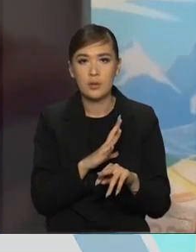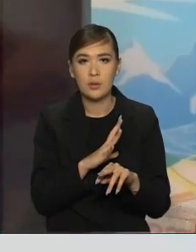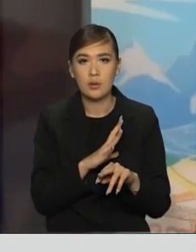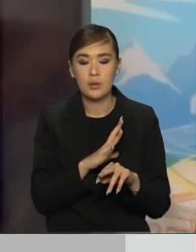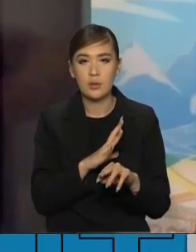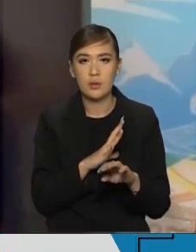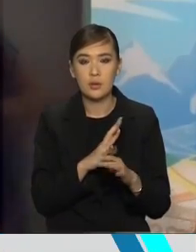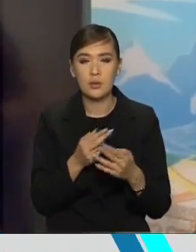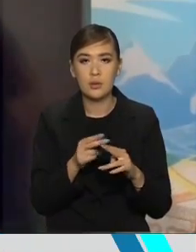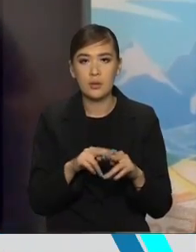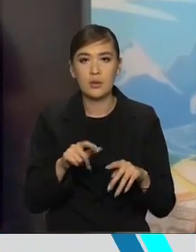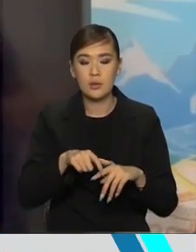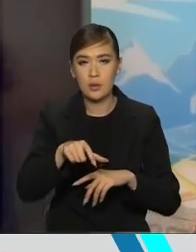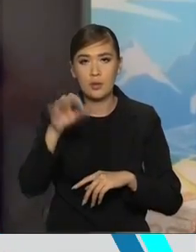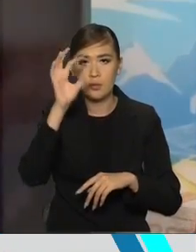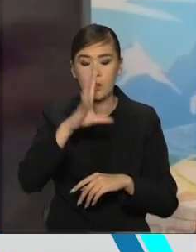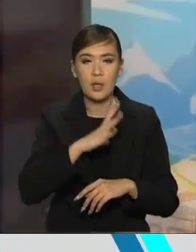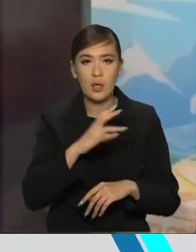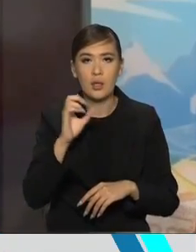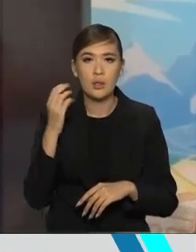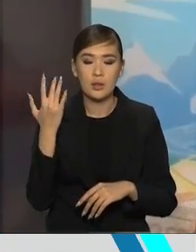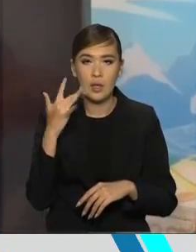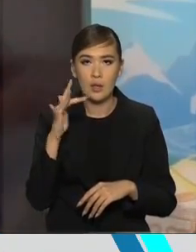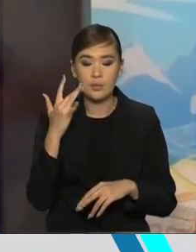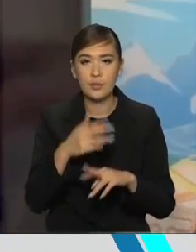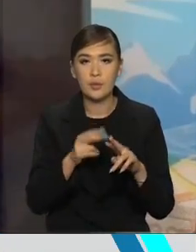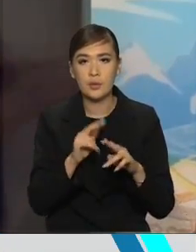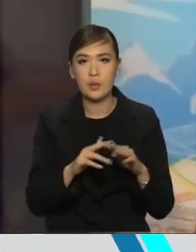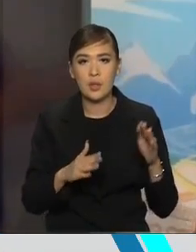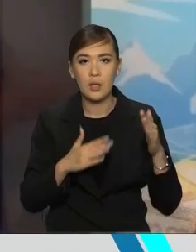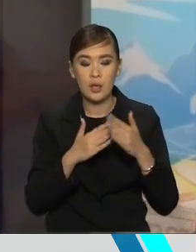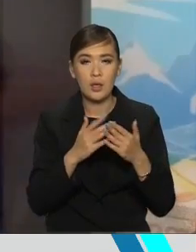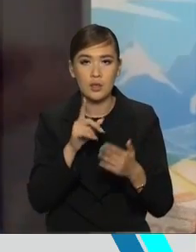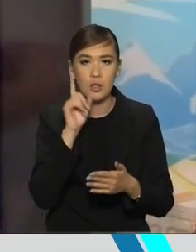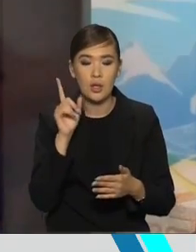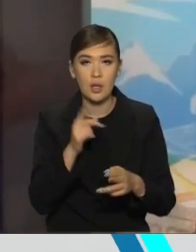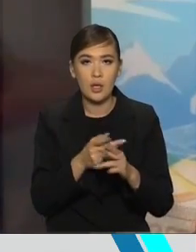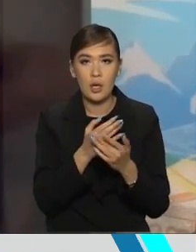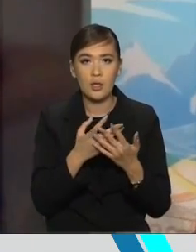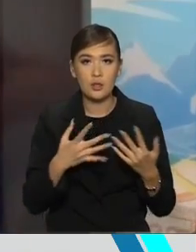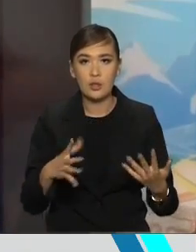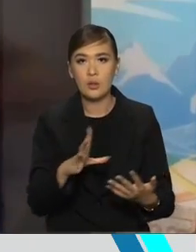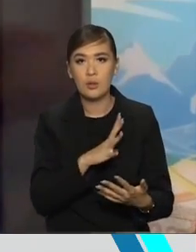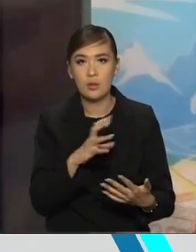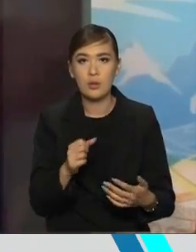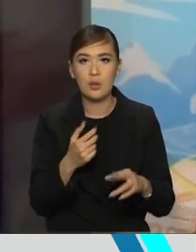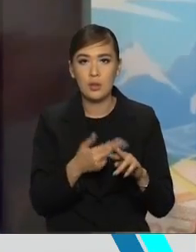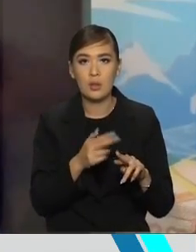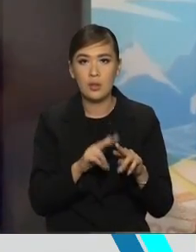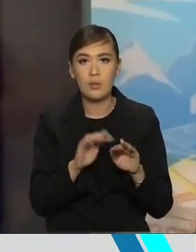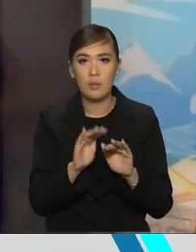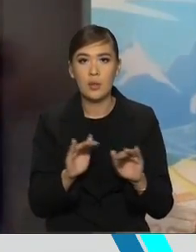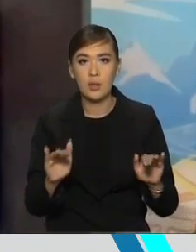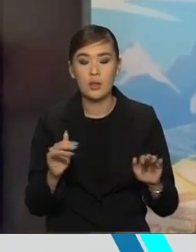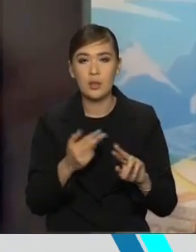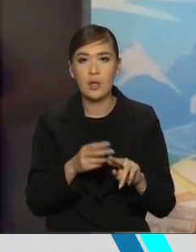Мектеп табалдырған осы Ақышта аттағандар бар. Яғни деңгейлері мен жастары әртүрлі болғандықтан бізге сол балаларды бір